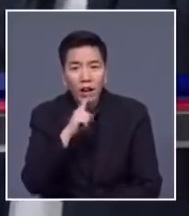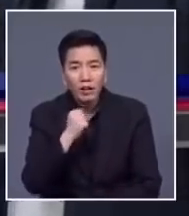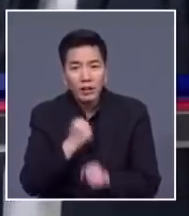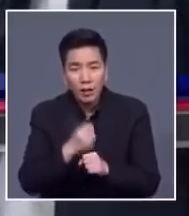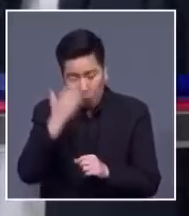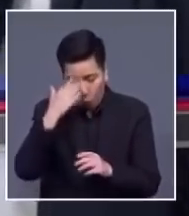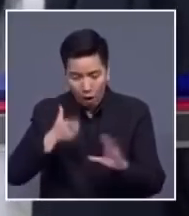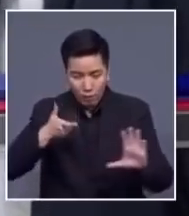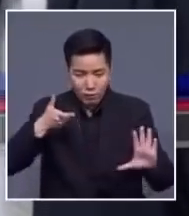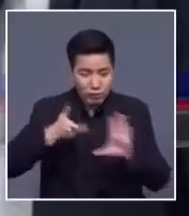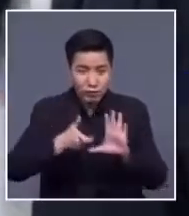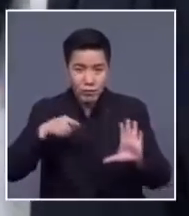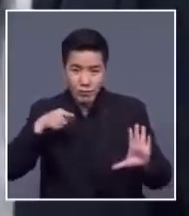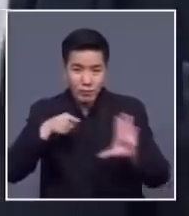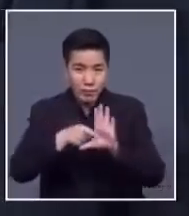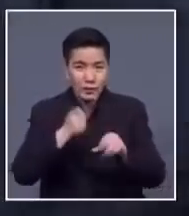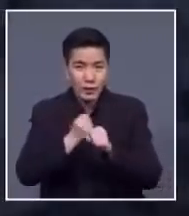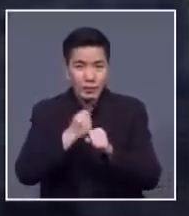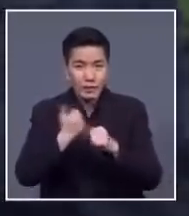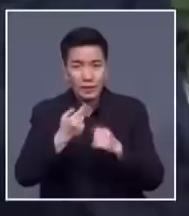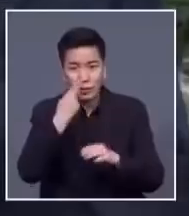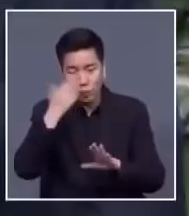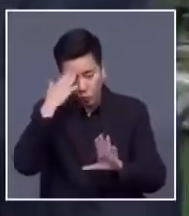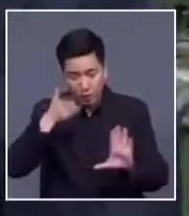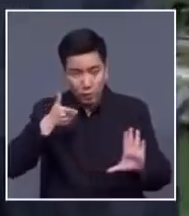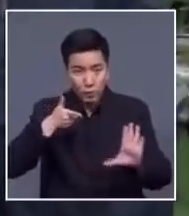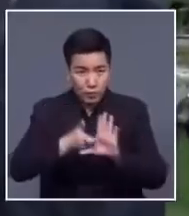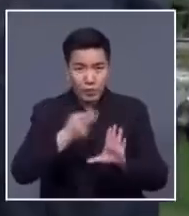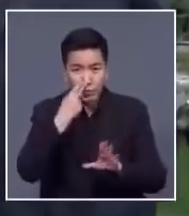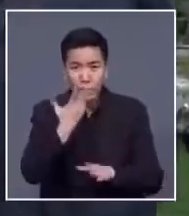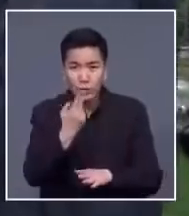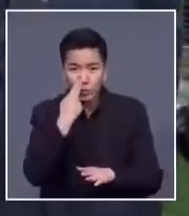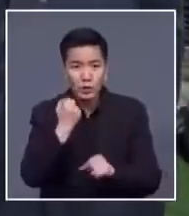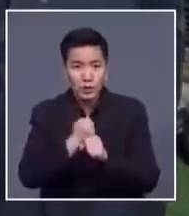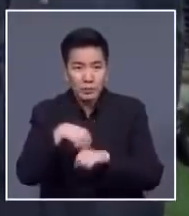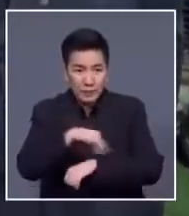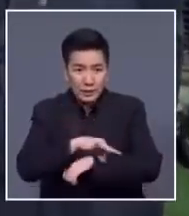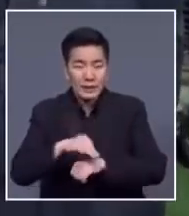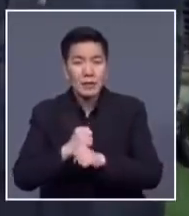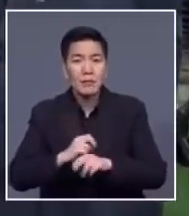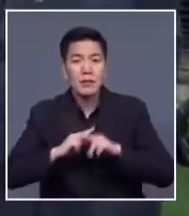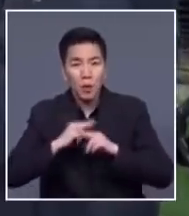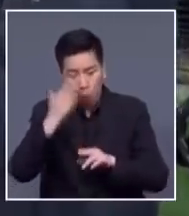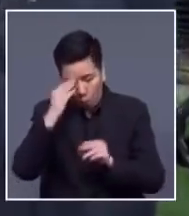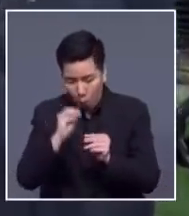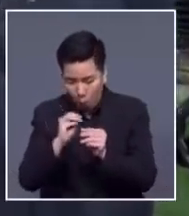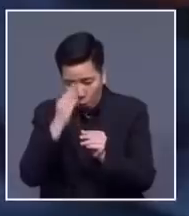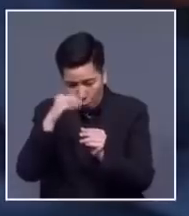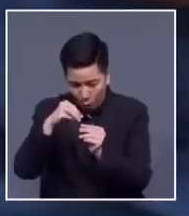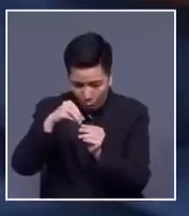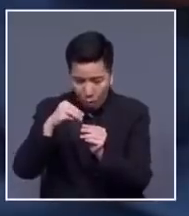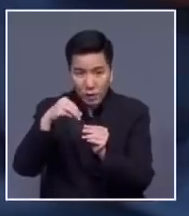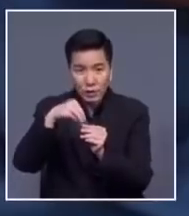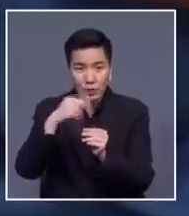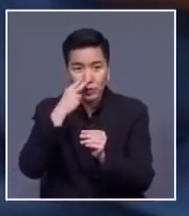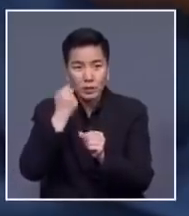วสว่านพวกนี้ครับเราเนี่ยครับ ครับขอดูหน่อยครับพี่ ครับผม พี่เป็นคนออกแบบเอง ออกแบบหัวครับไม่ออกแบบด้านหัวยื้อด้